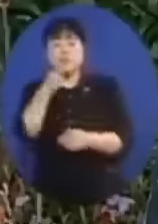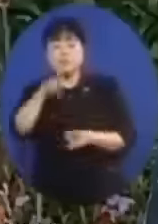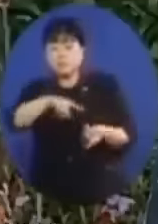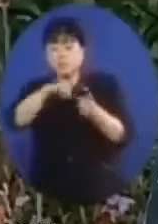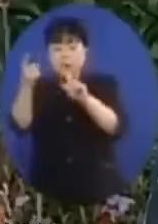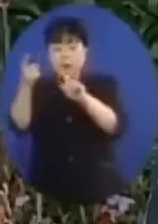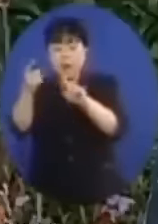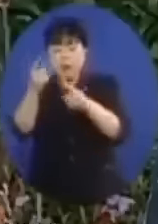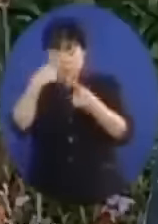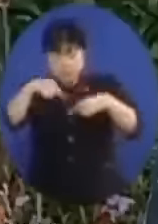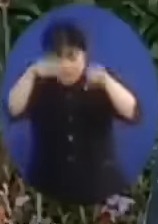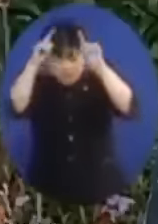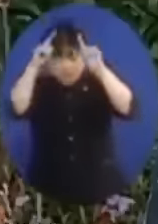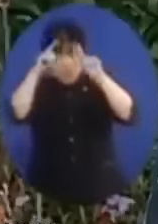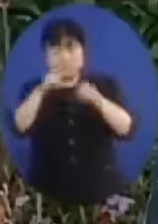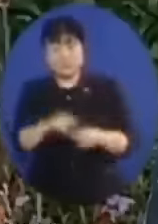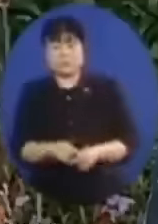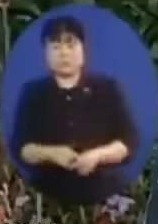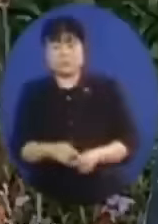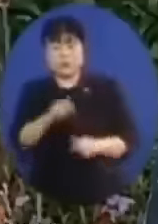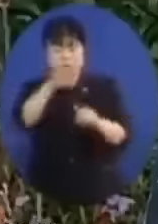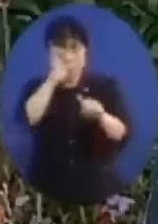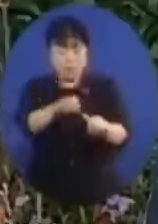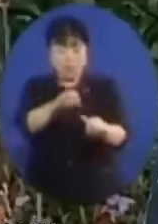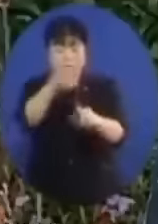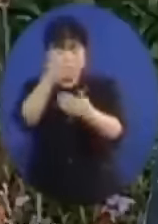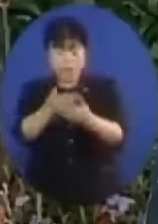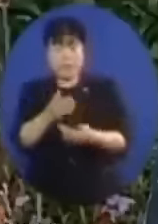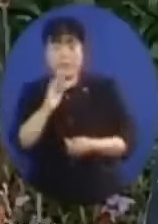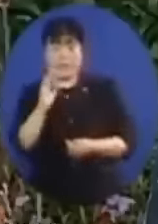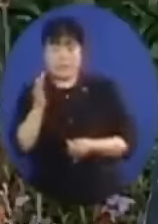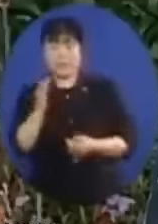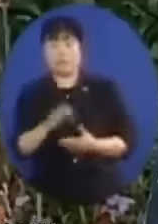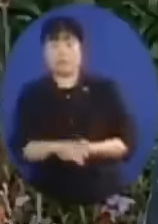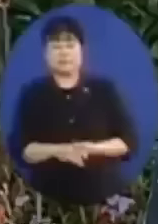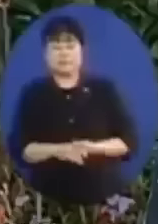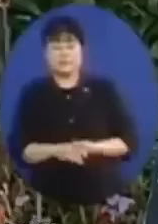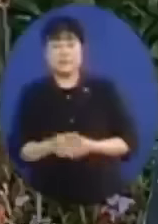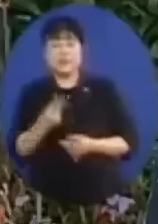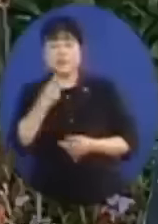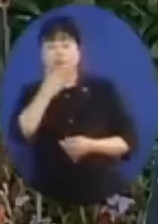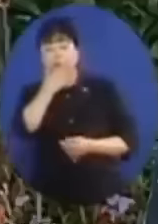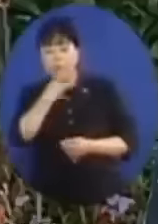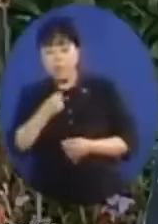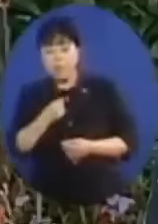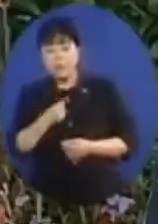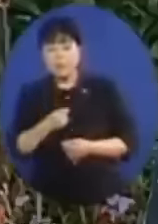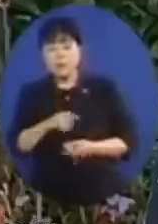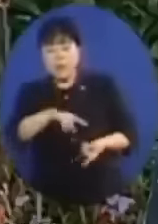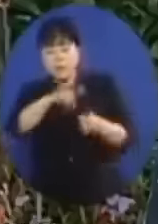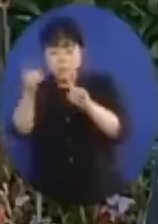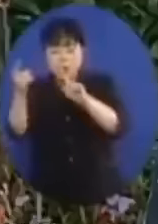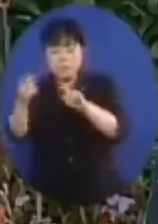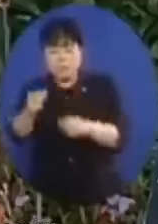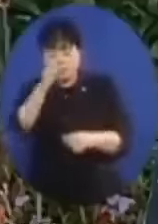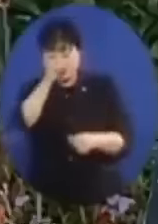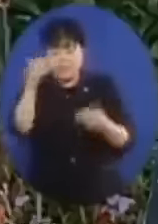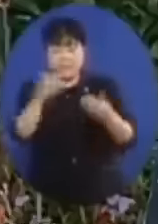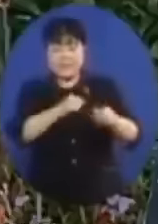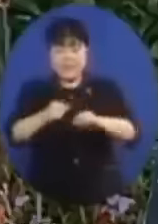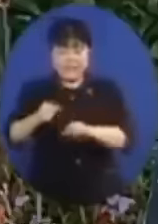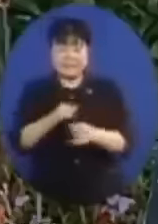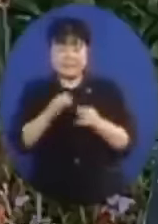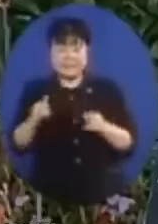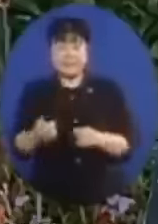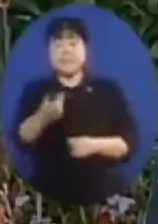부활하나 지옥에서 영벌을 받게 될 것을 말씀하고 있습니다. 요한복음 5장 29절에 우리가 부활할 때 선한 일을 행한